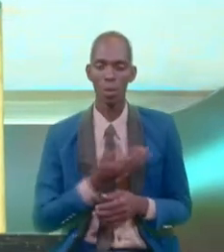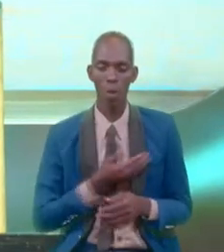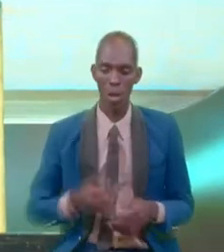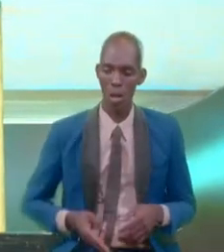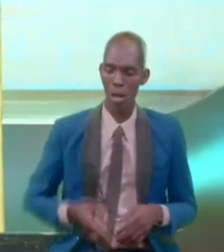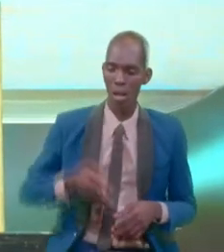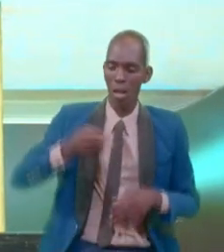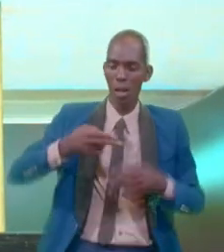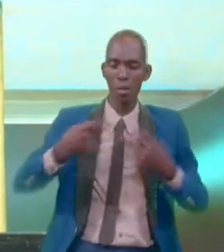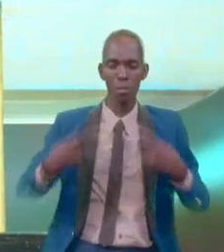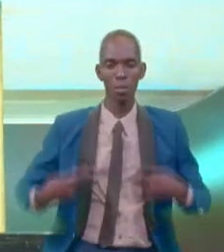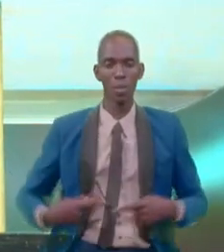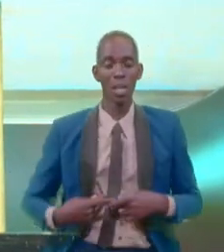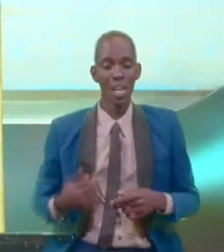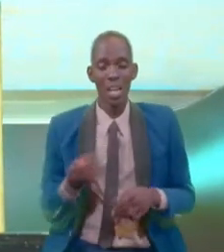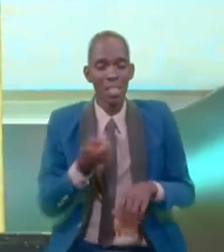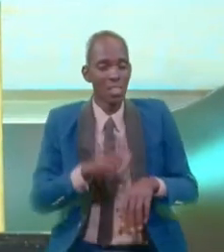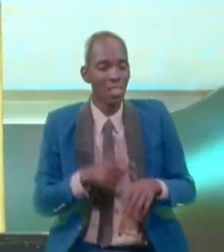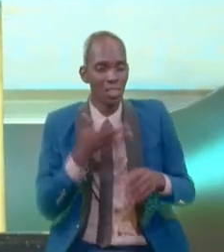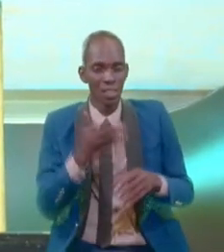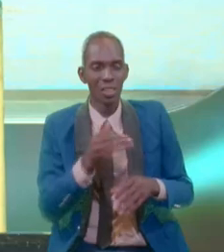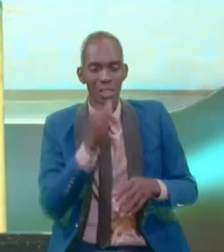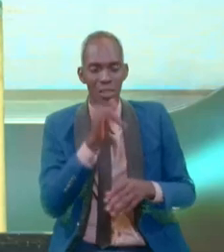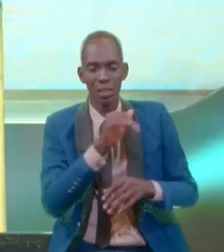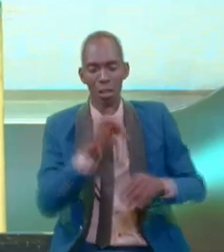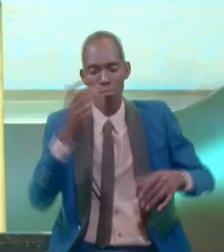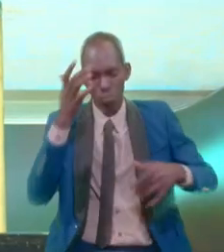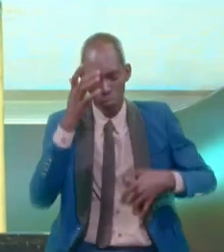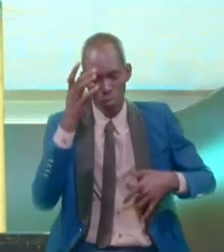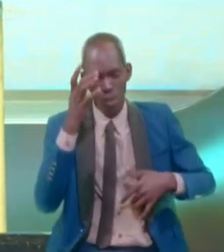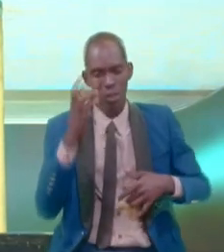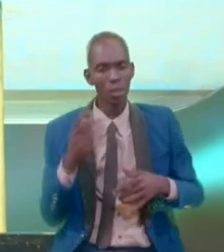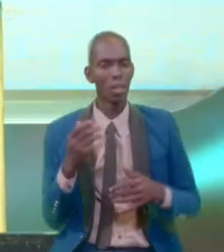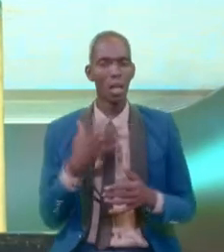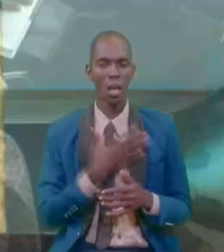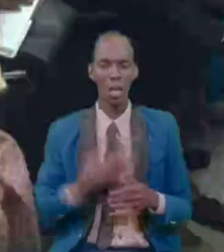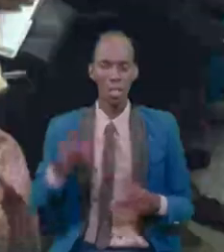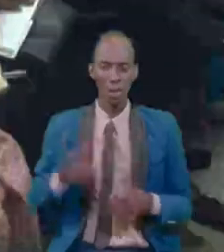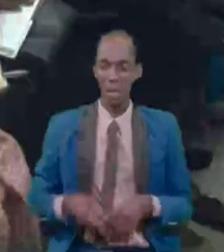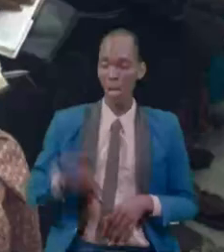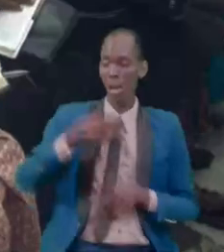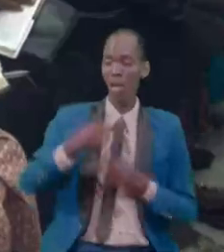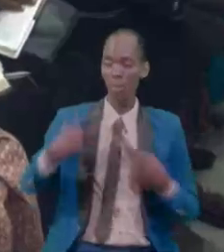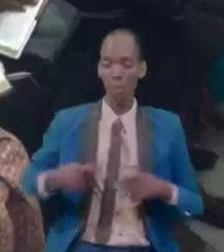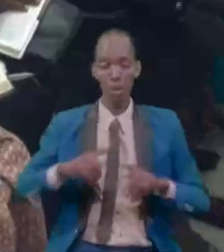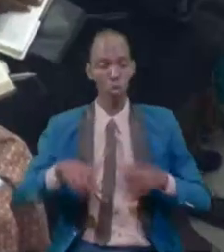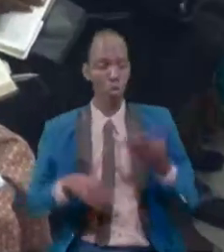éruption et le souverain sacrificateur entre là-bas, la plaie là doit cesser.